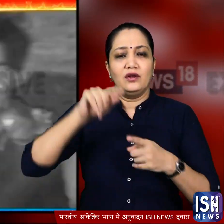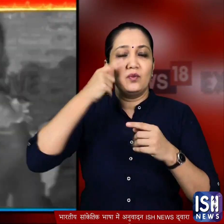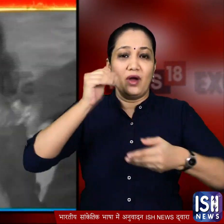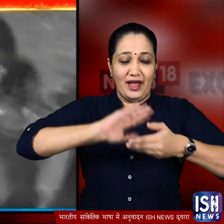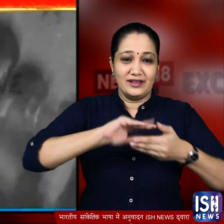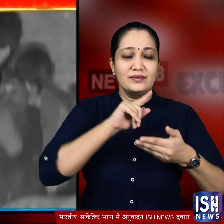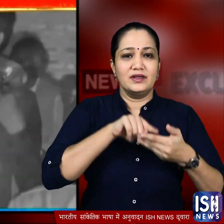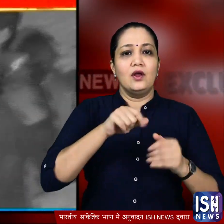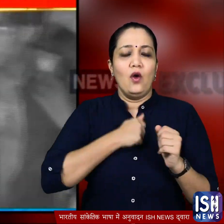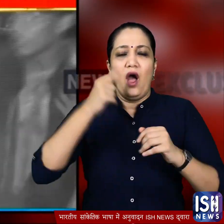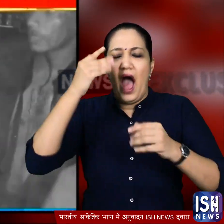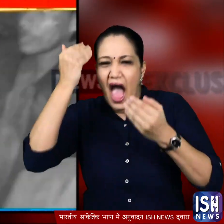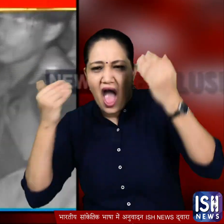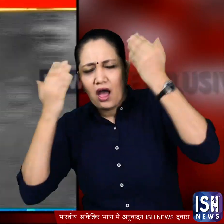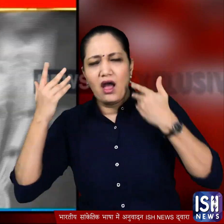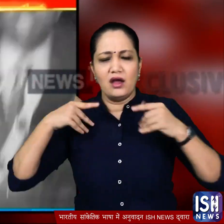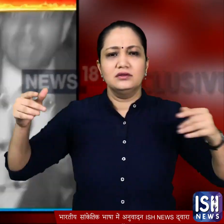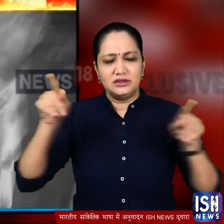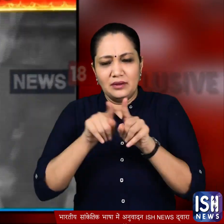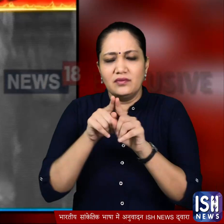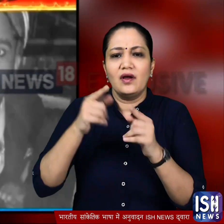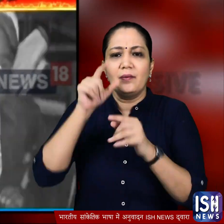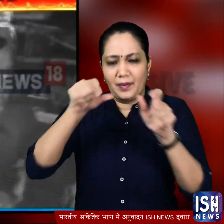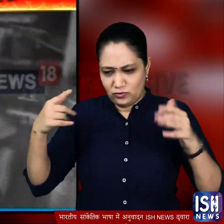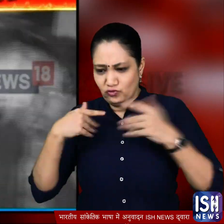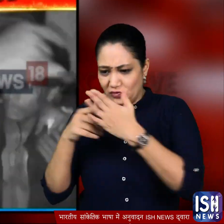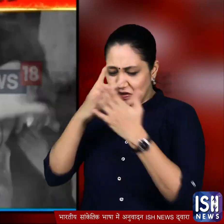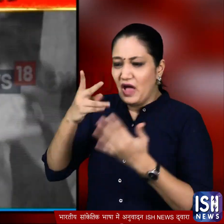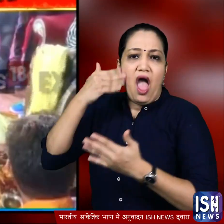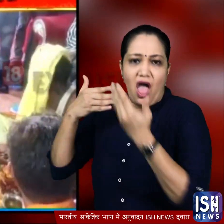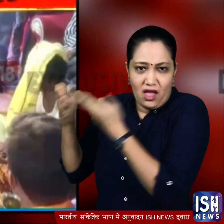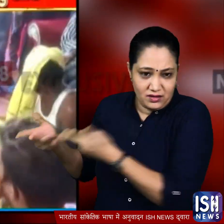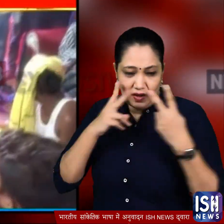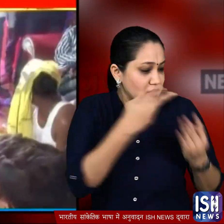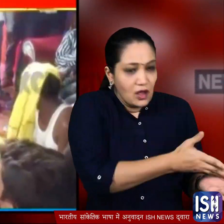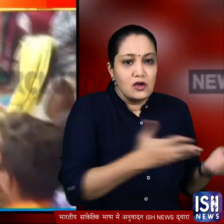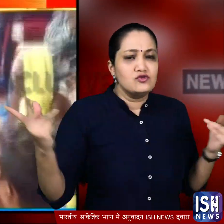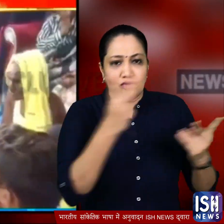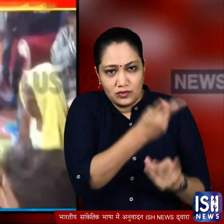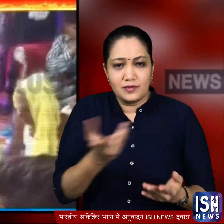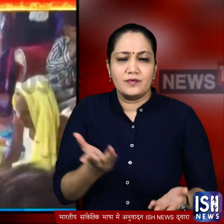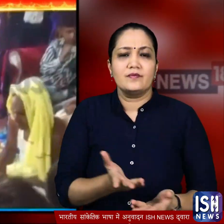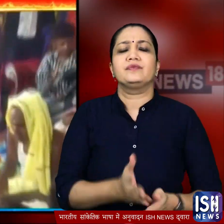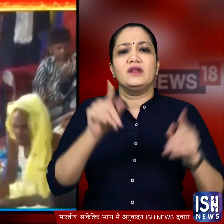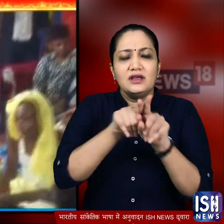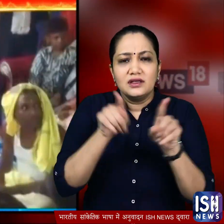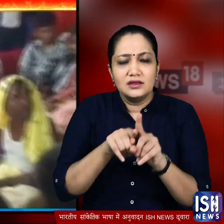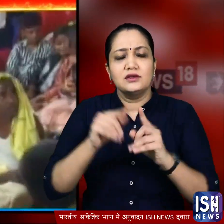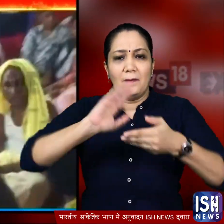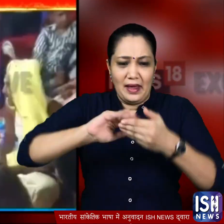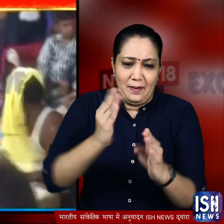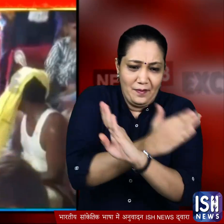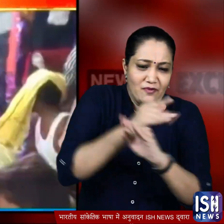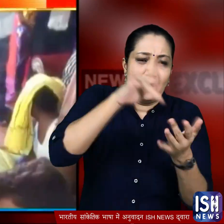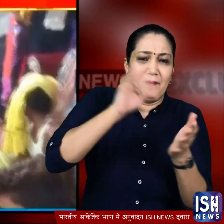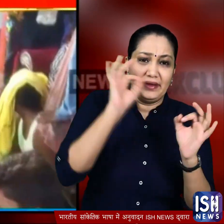में दूल्हा अपने 2 घायल रिश्तेदारों को वहां मौजूद लोगों को दिखाता नजर आया। बात यहीं खत्म नहीं हुई। कुछ देर पहले जहां शादी